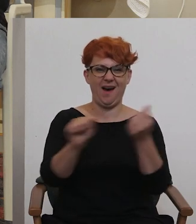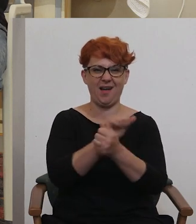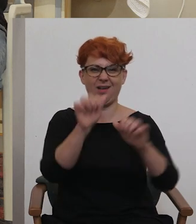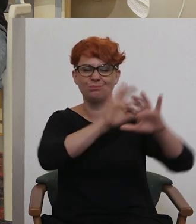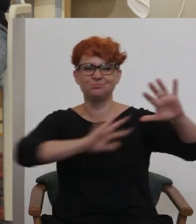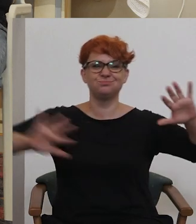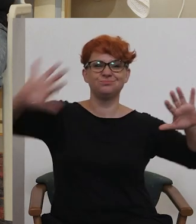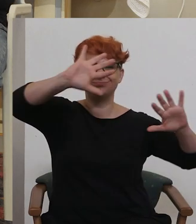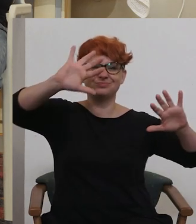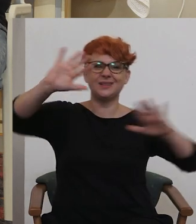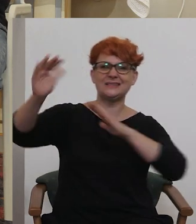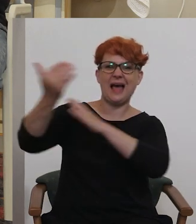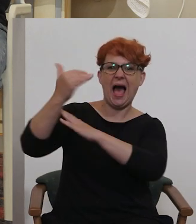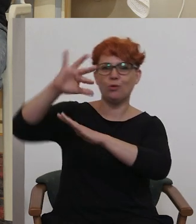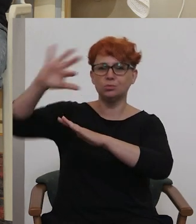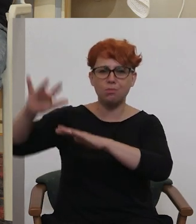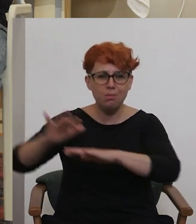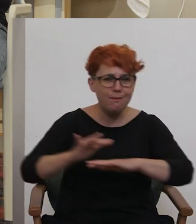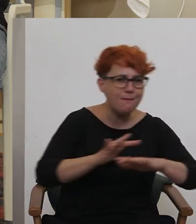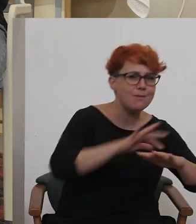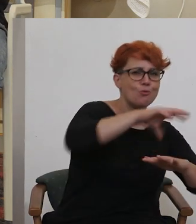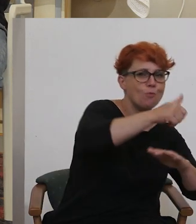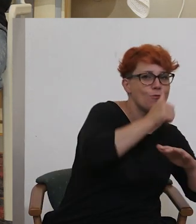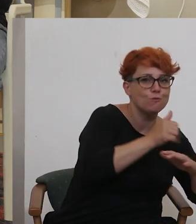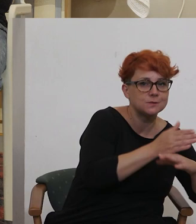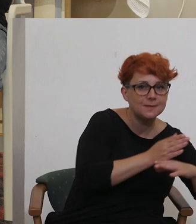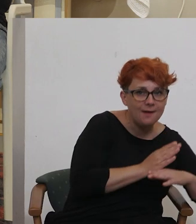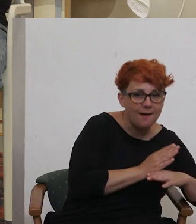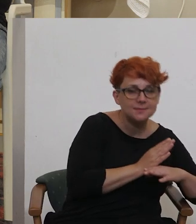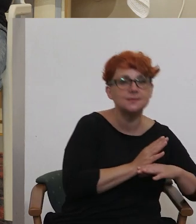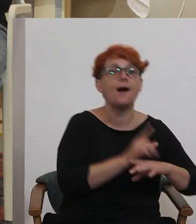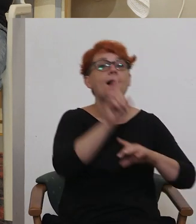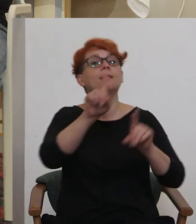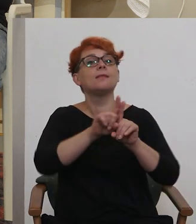po konspirację, ale właśnie żołnierze pierwszej i drugiej armii